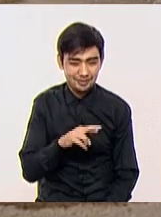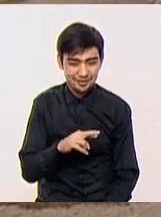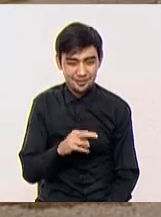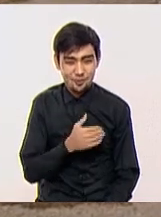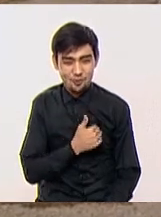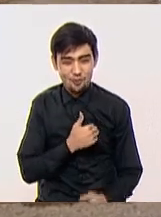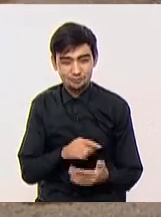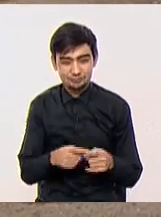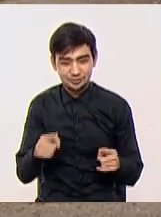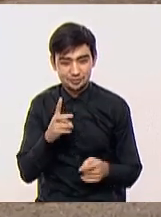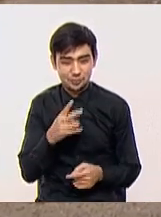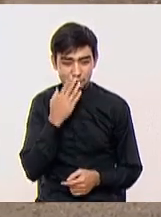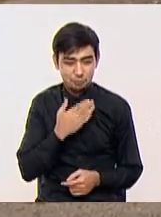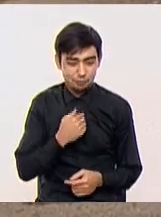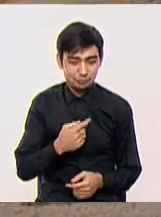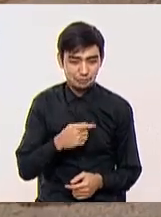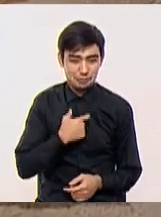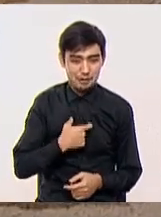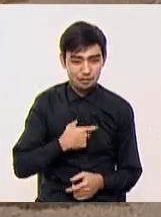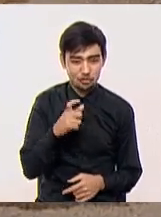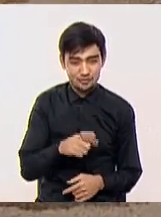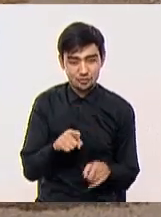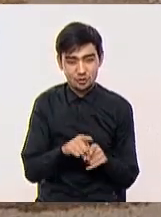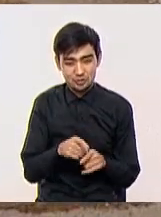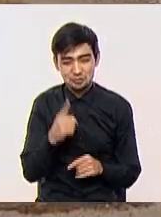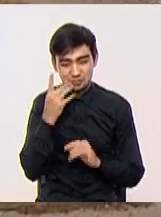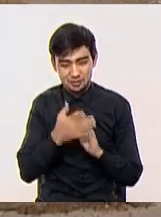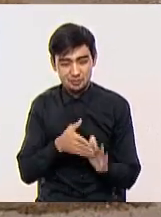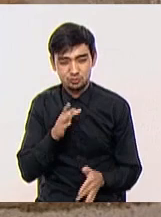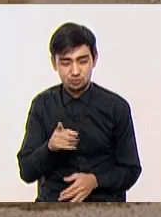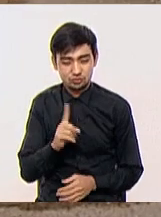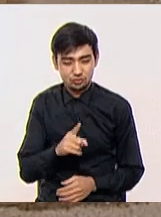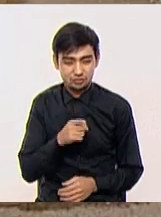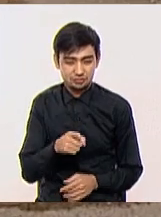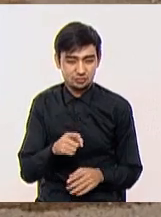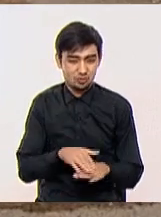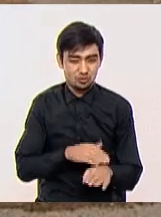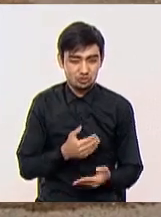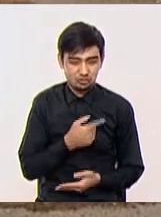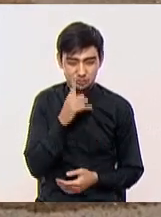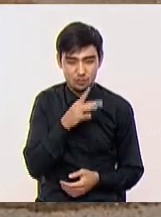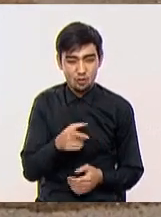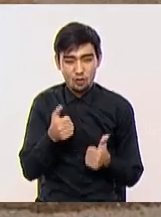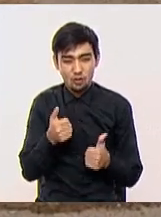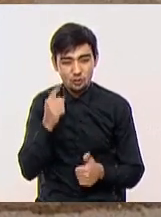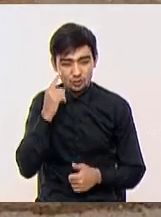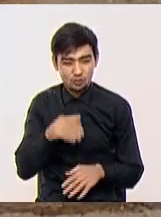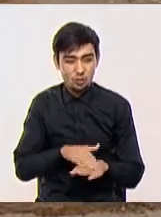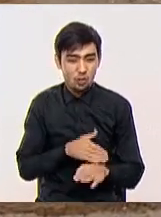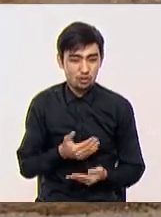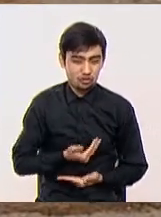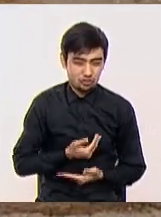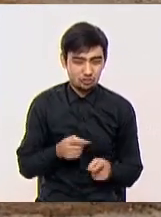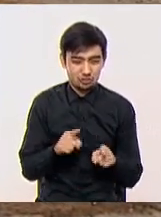более самовлюбленным людям, наверное, нужен. Но они тоже рано или поздно поймут, что это не так уж и хорошо, потому что жить долго – это